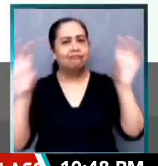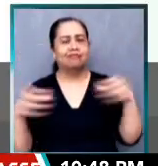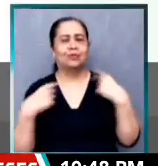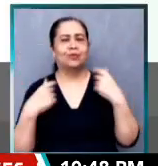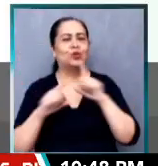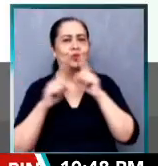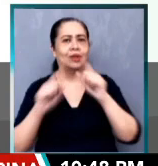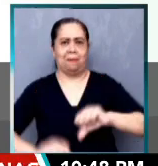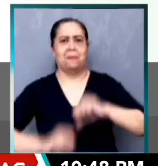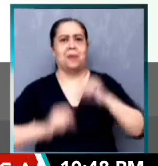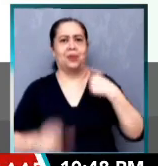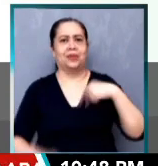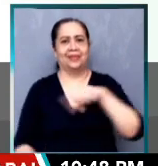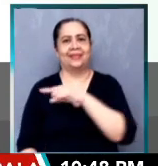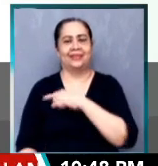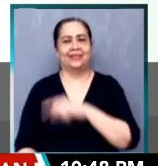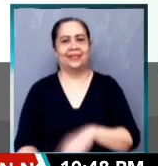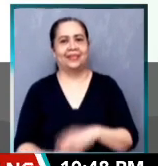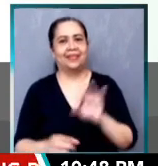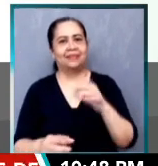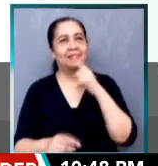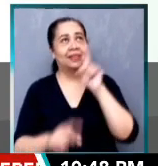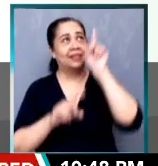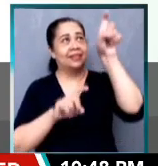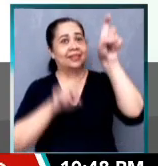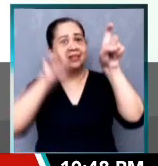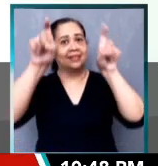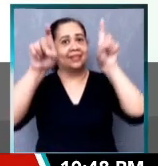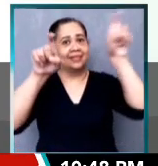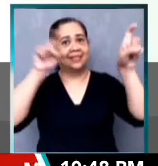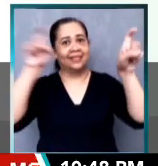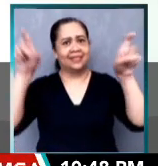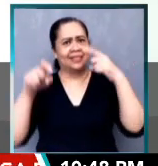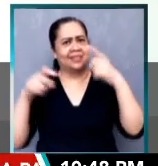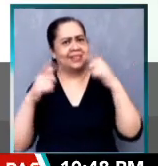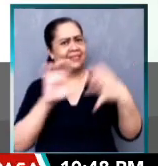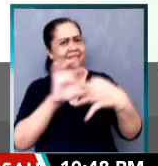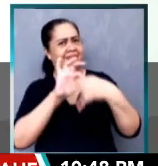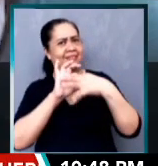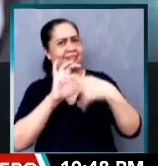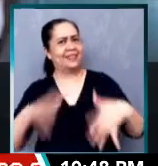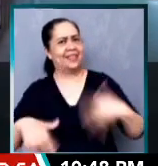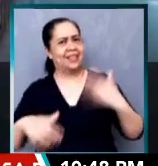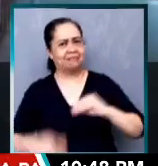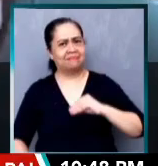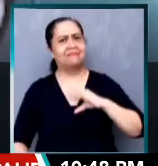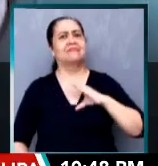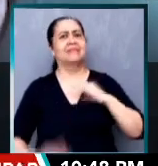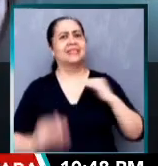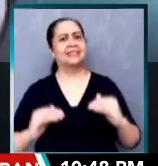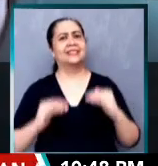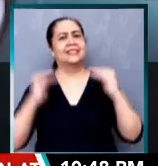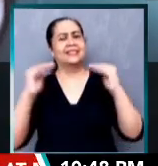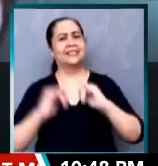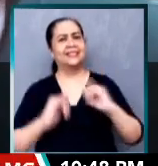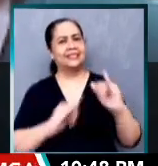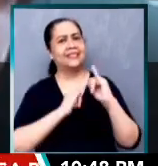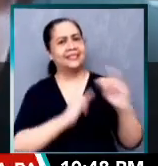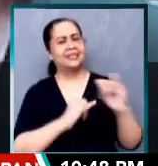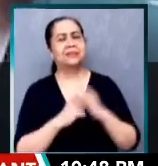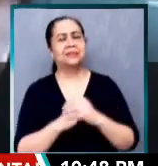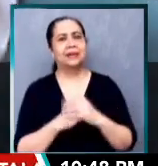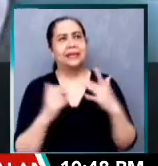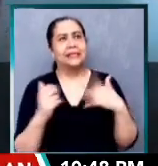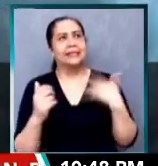kami. Pag nasabit na ito, para nakikita namin na ang buhay namin ay tumataas din. Kung namin nakikita na gumaganda